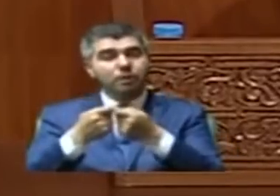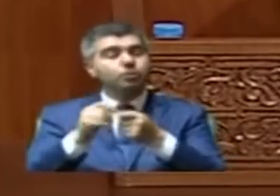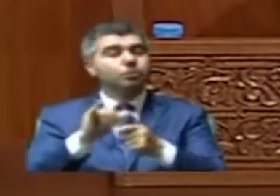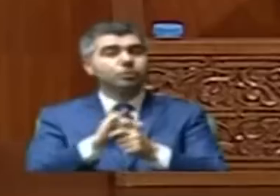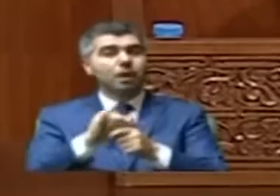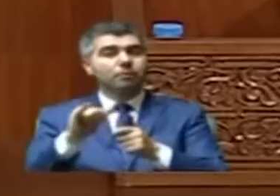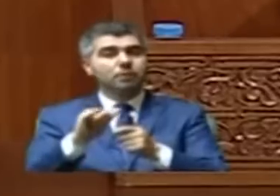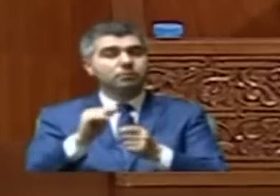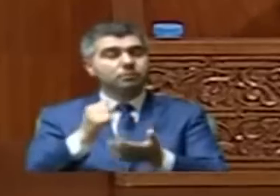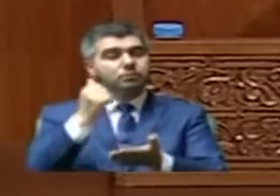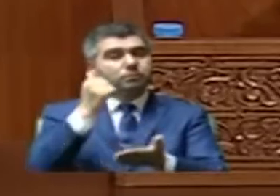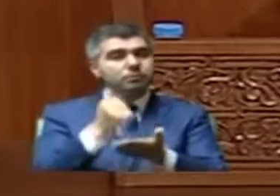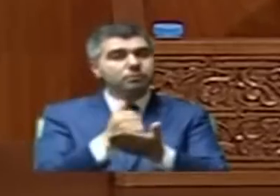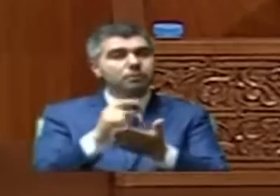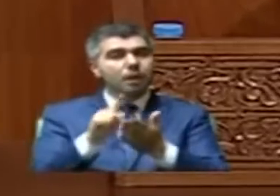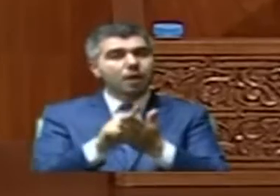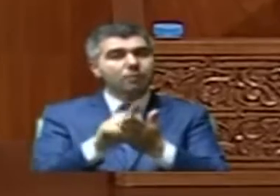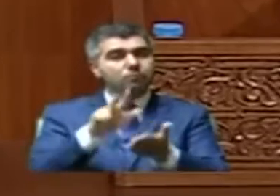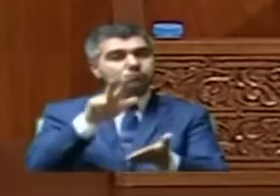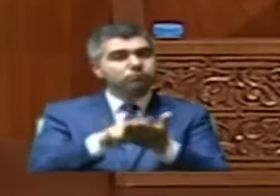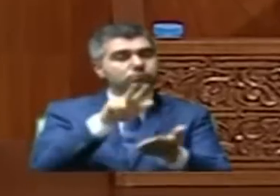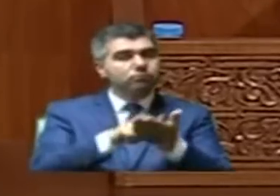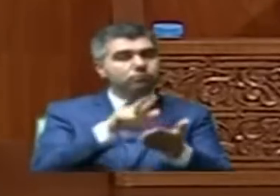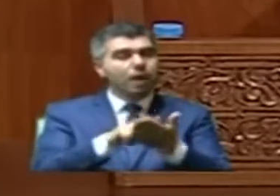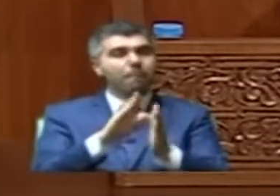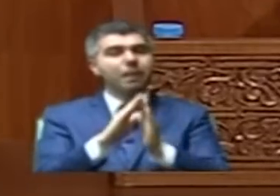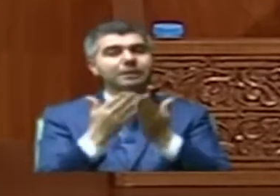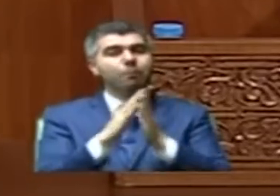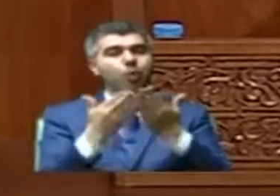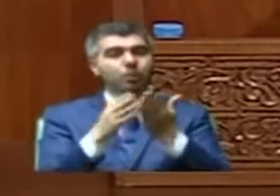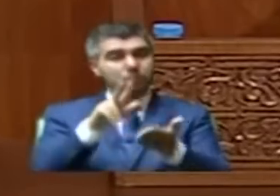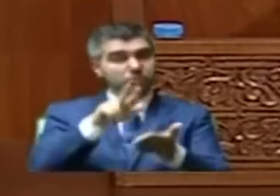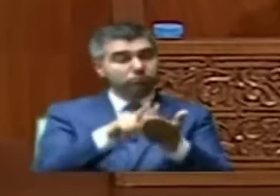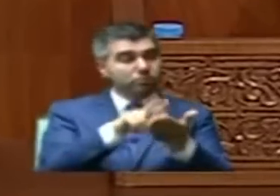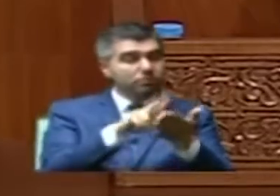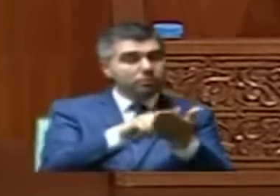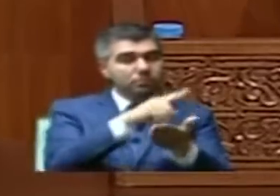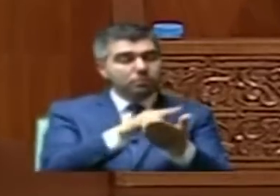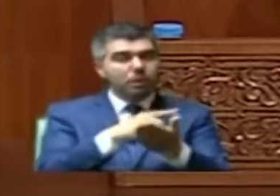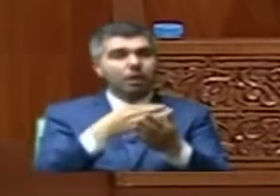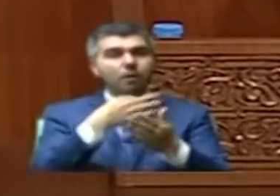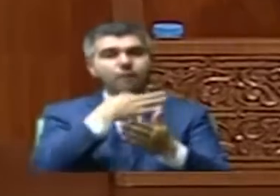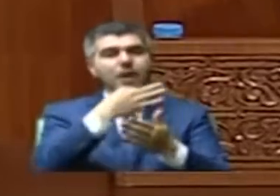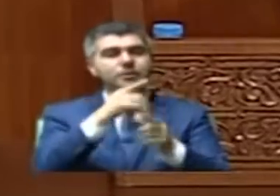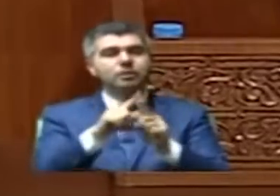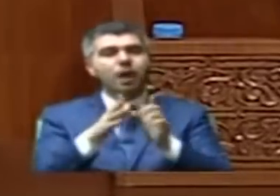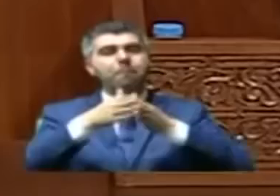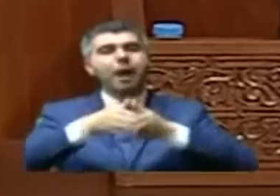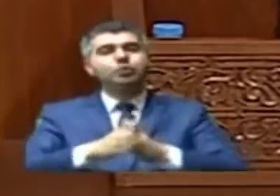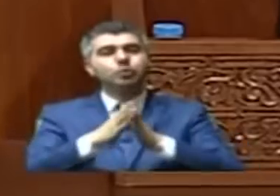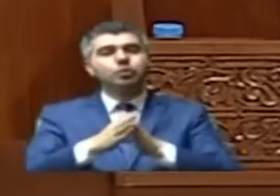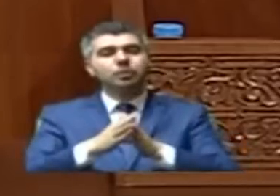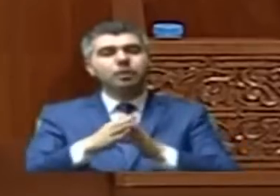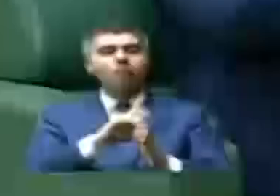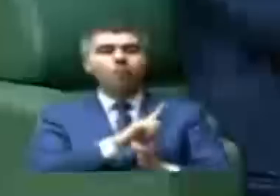للطبع ديال الباسبور كيتم داخل البواخر في كثير من الأحيان، باش نسهلوا على المغاربة إلى دخلوا الموانئ كيدوز